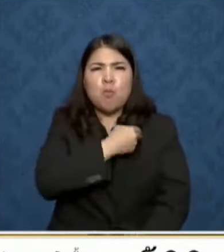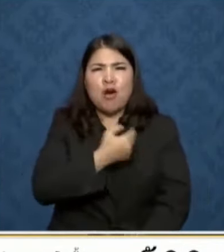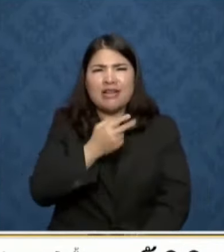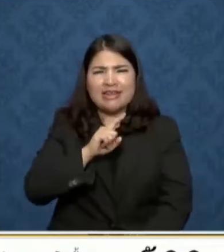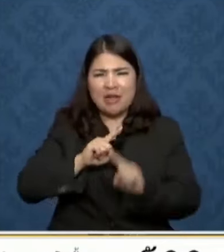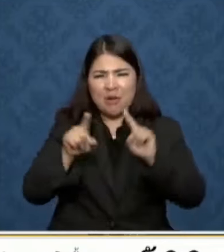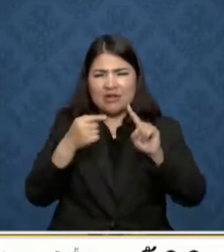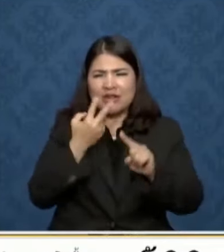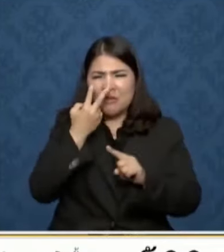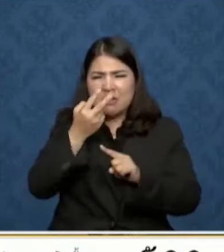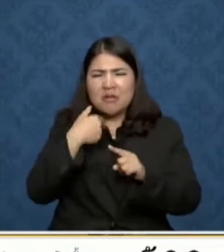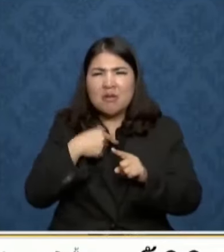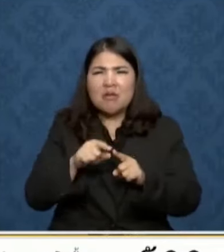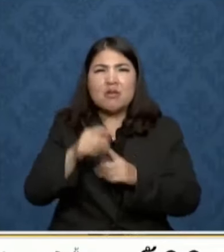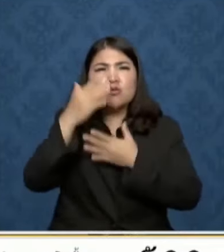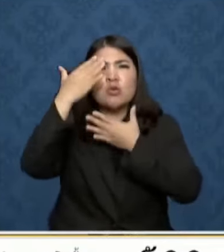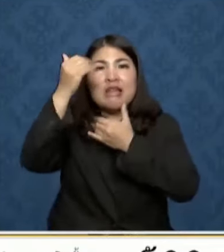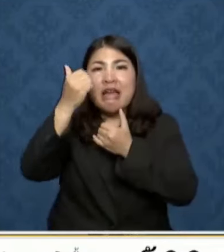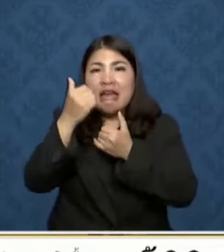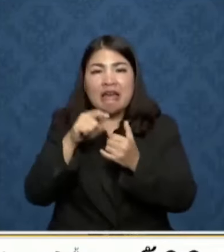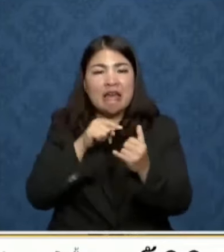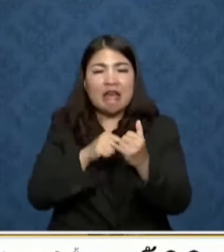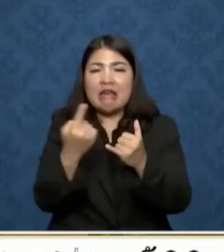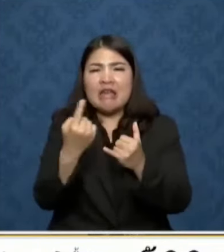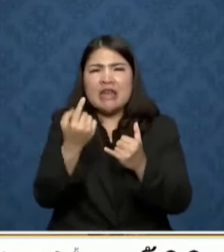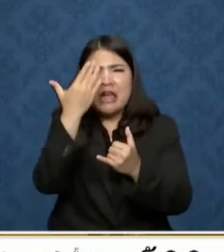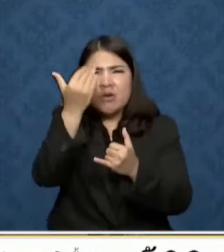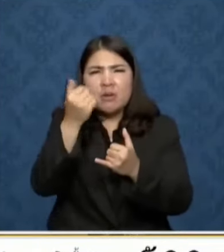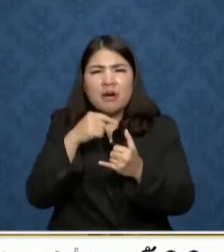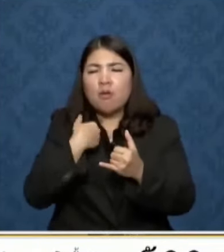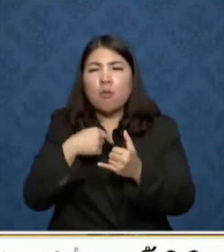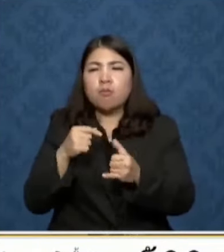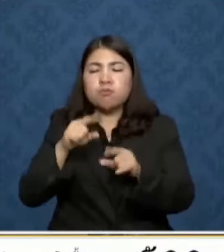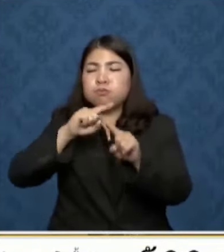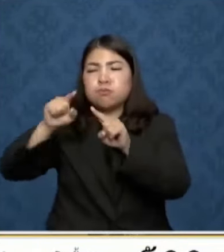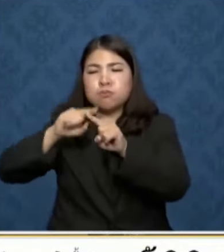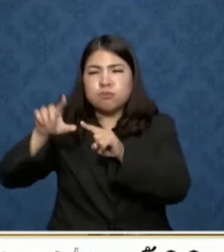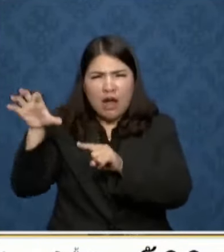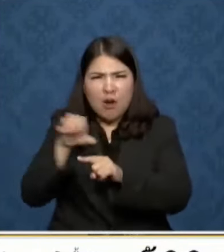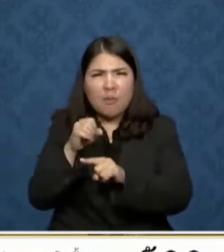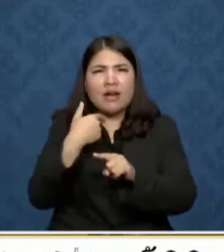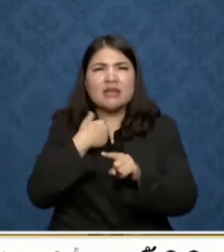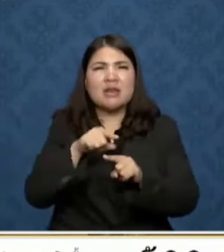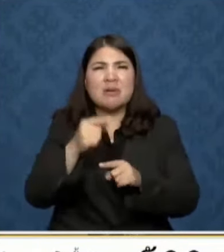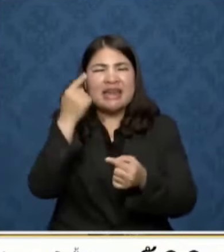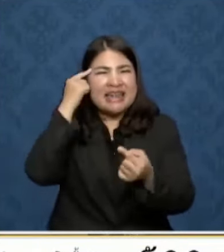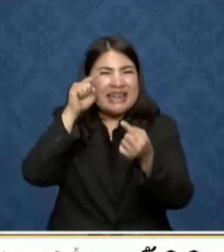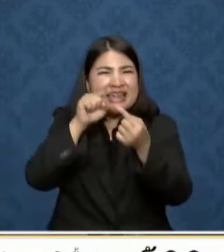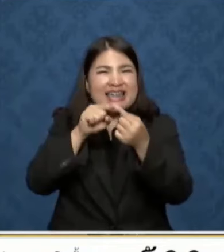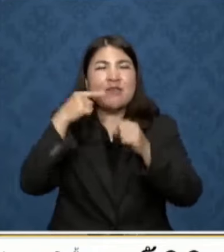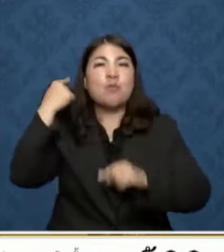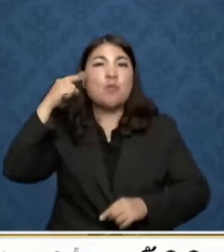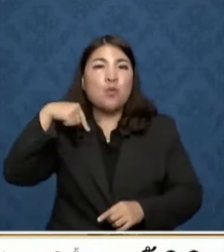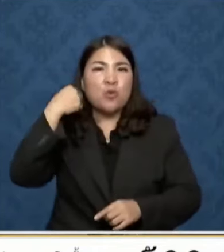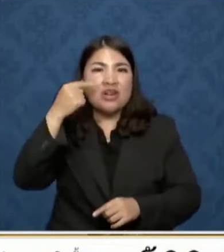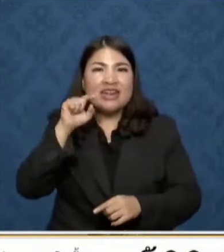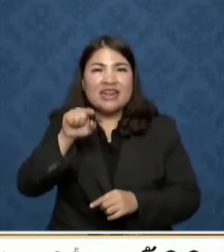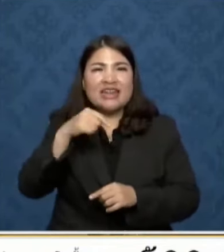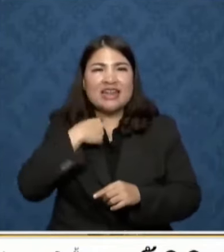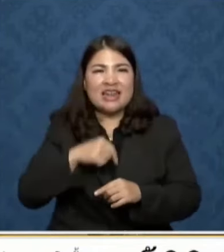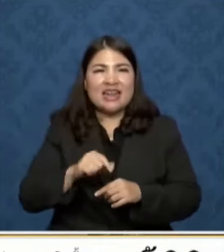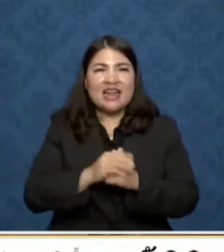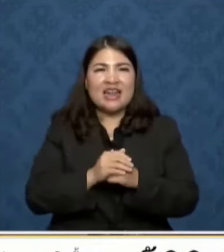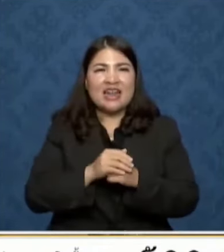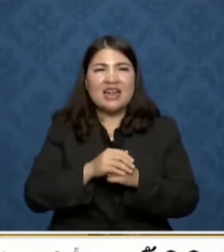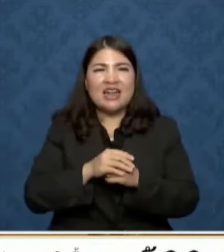เคสอะไรต่างๆทำไมท่านสนใจเคสเดียวคะ ทำไมท่านไม่ยกมาหลๆเคสทำไมท่านไมนึถึผู้หญิงที่ต้องไดรพักโ